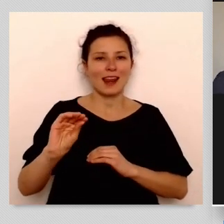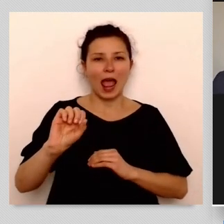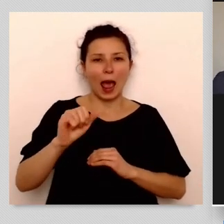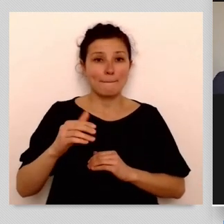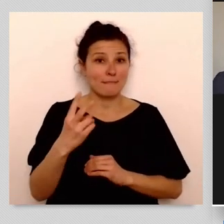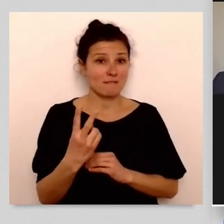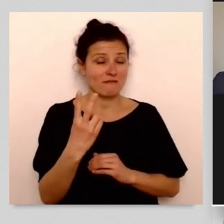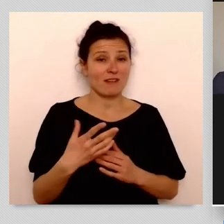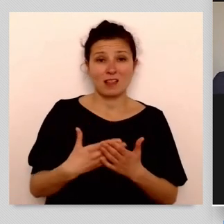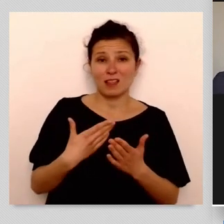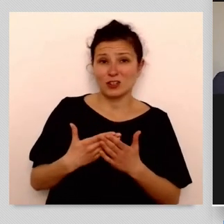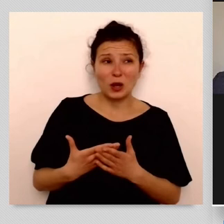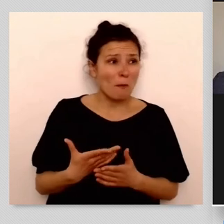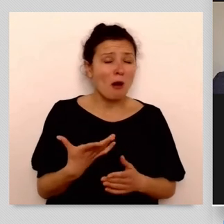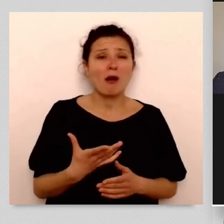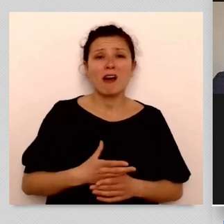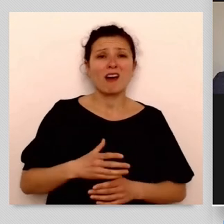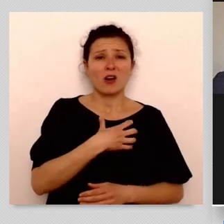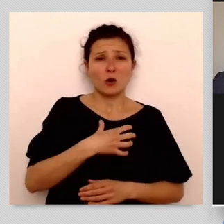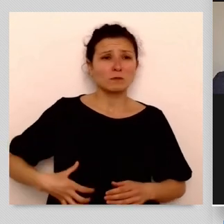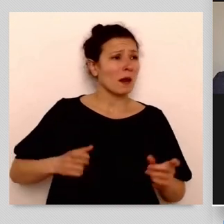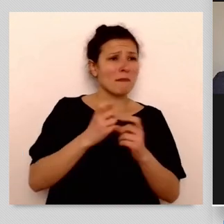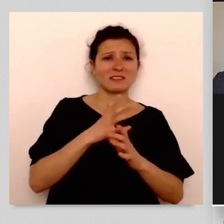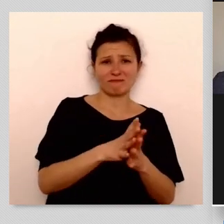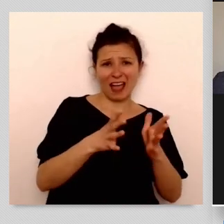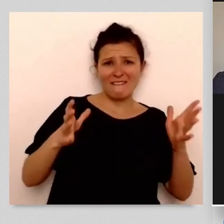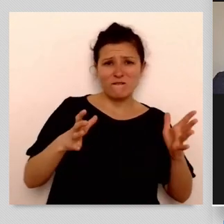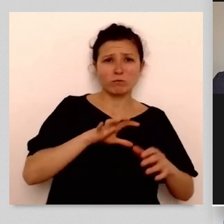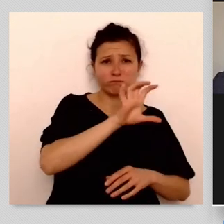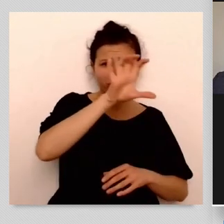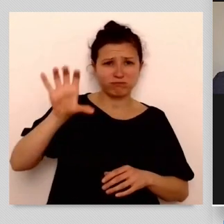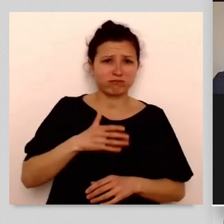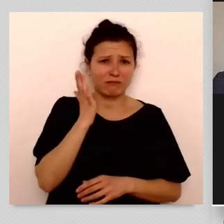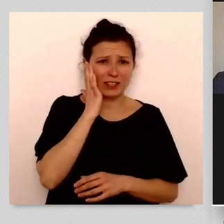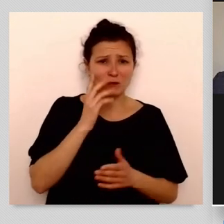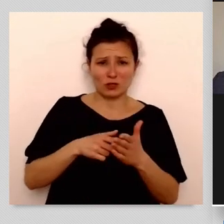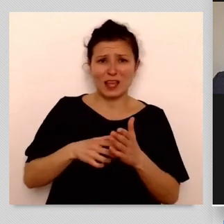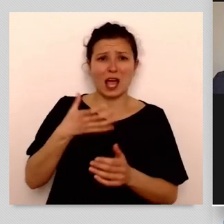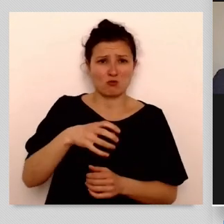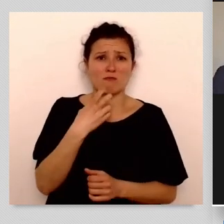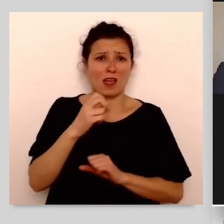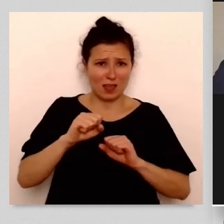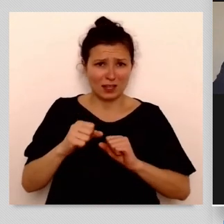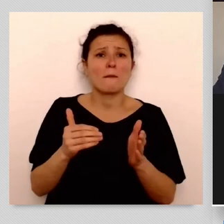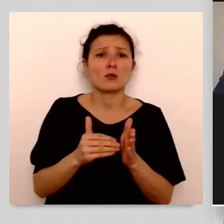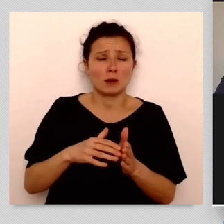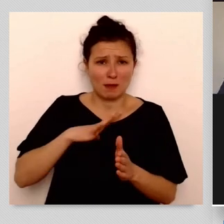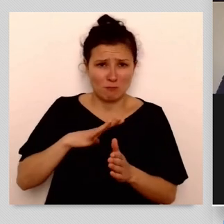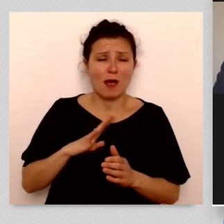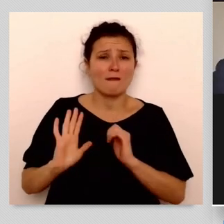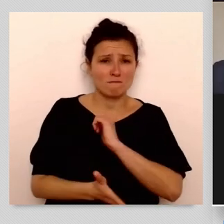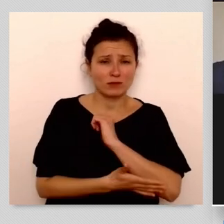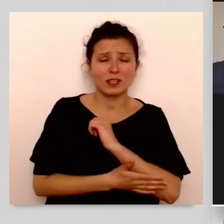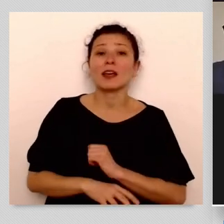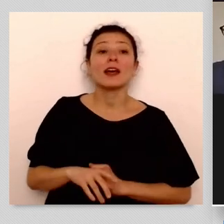największe gospodarki europejskie wiedzą, że tej energii w podstawie będą bardzo potrzebować. Ważne, abyśmy widząc ten